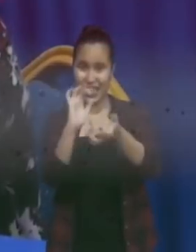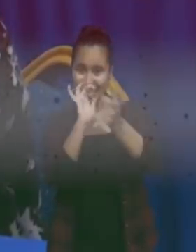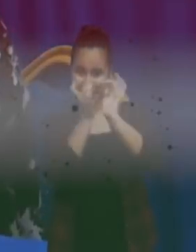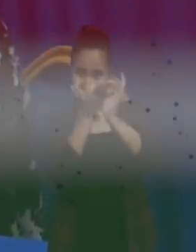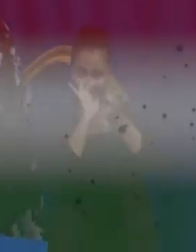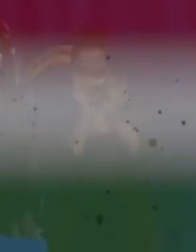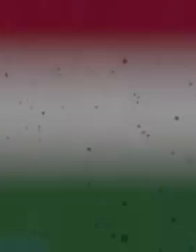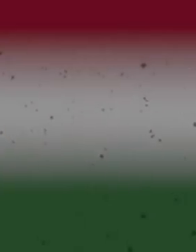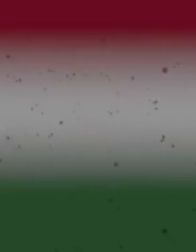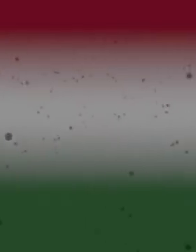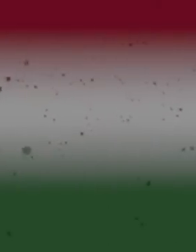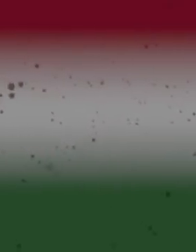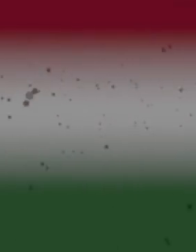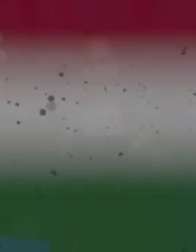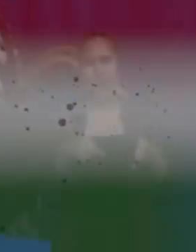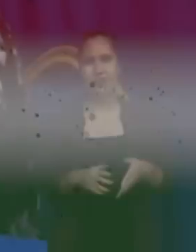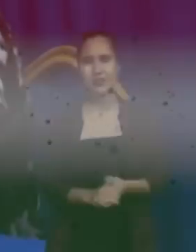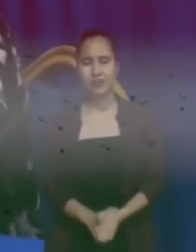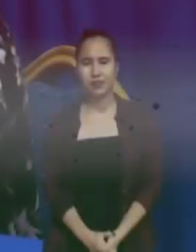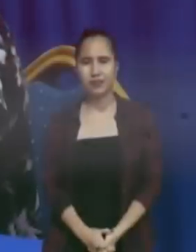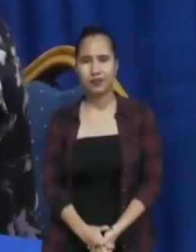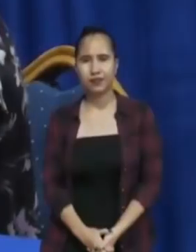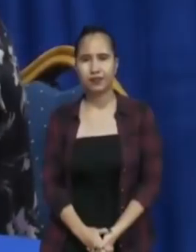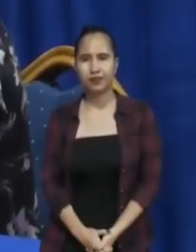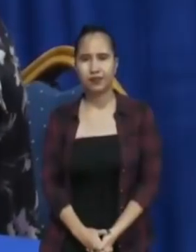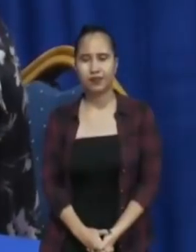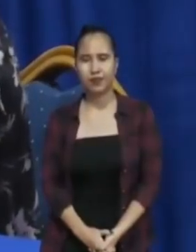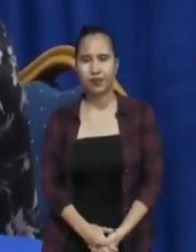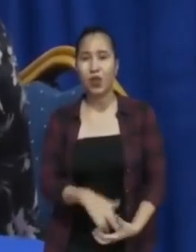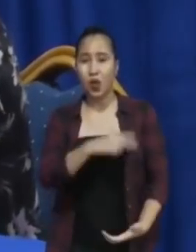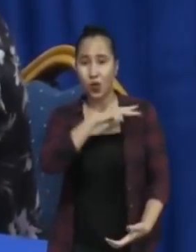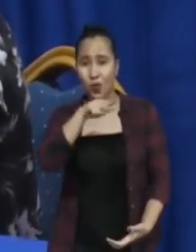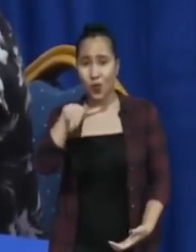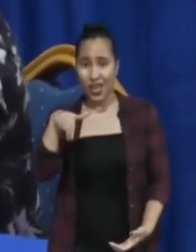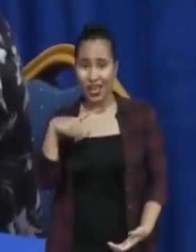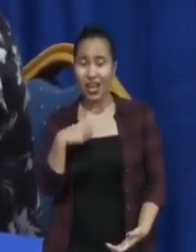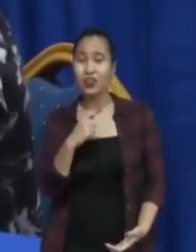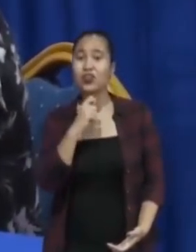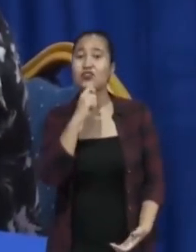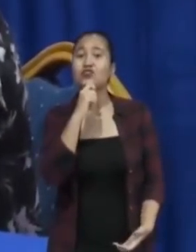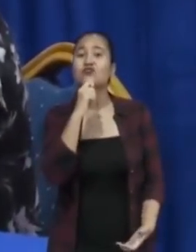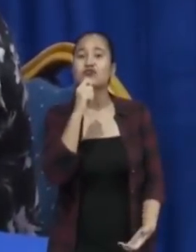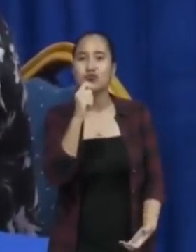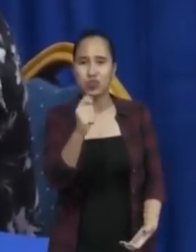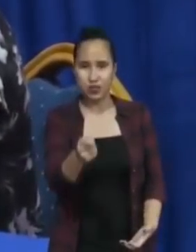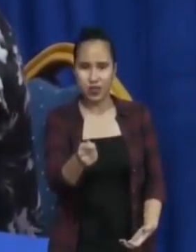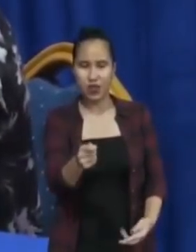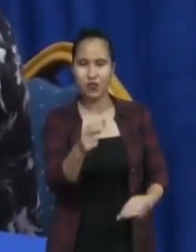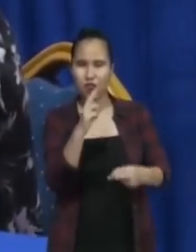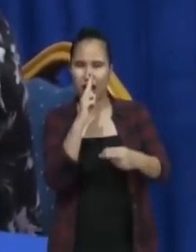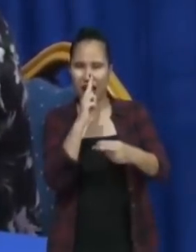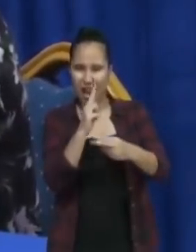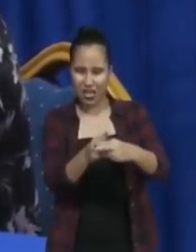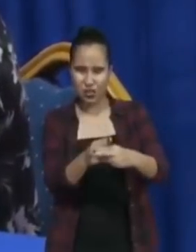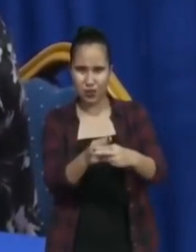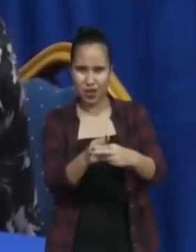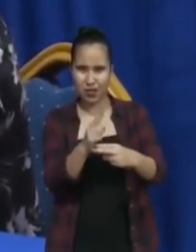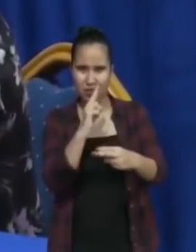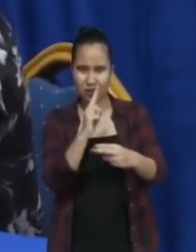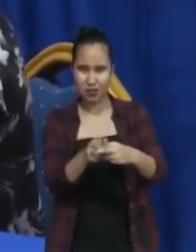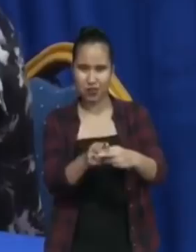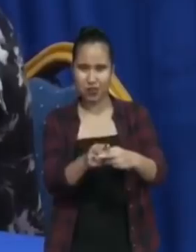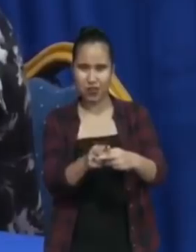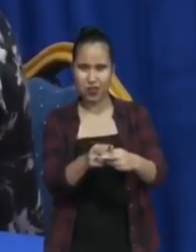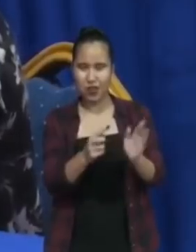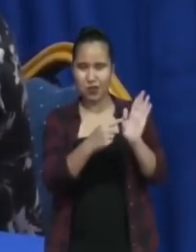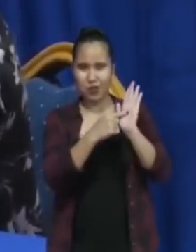straat. We gaan nog steeds toestemming geven voor lopende afspraken. Dus als u een afspraak